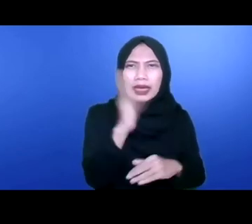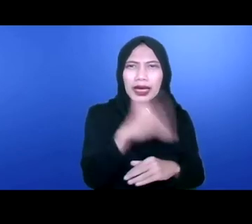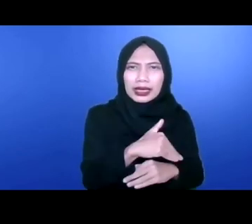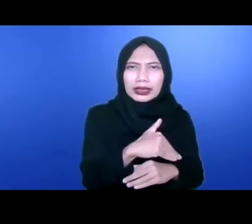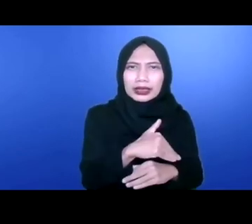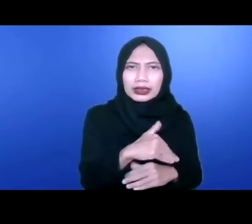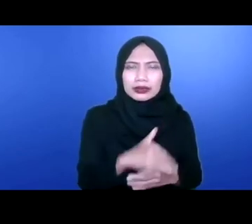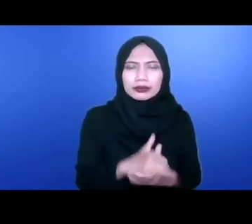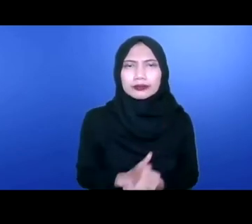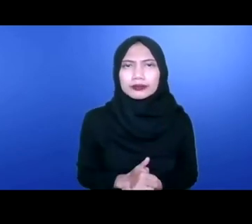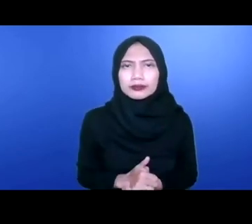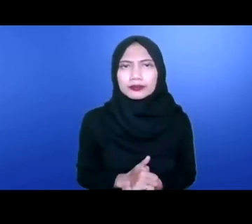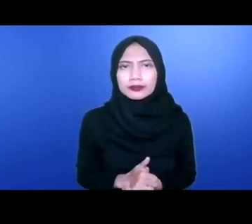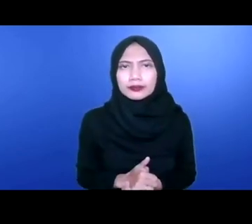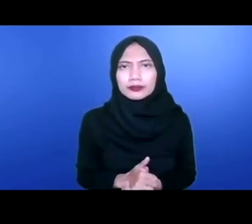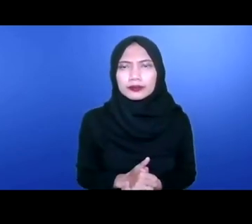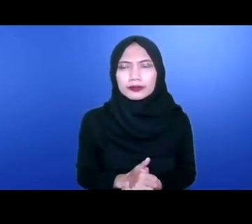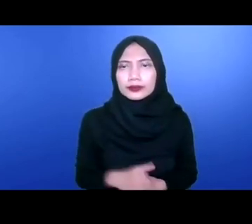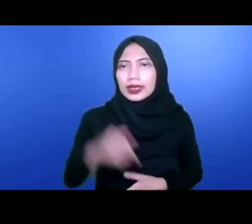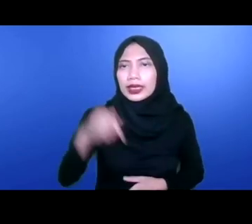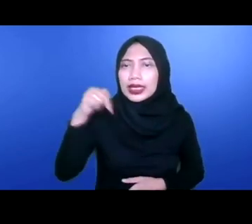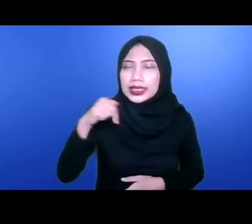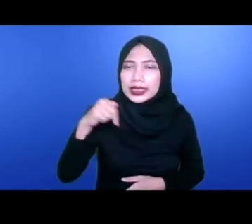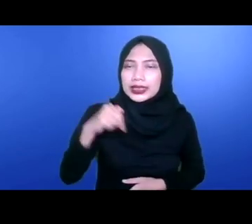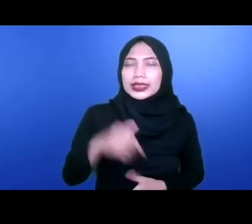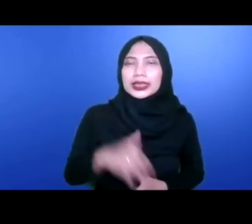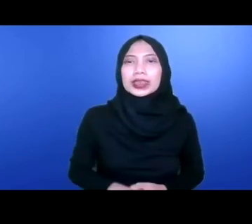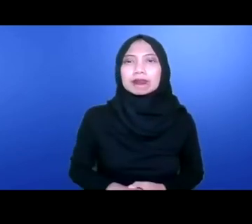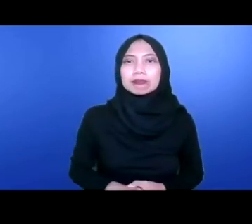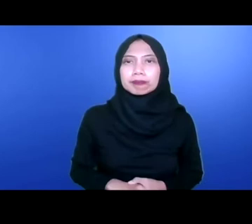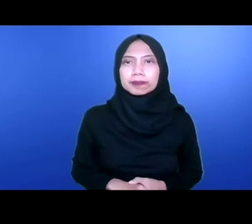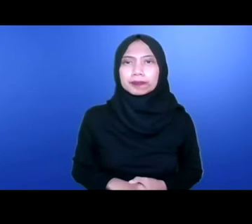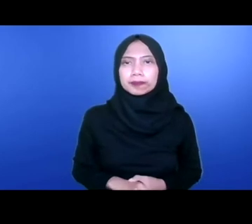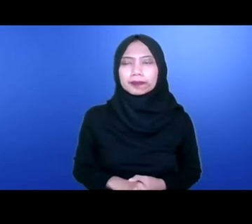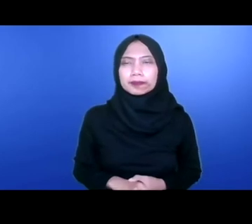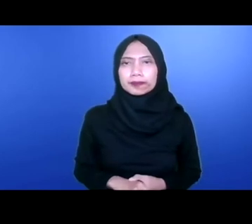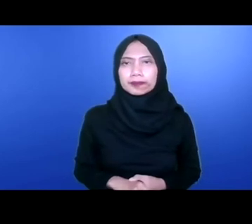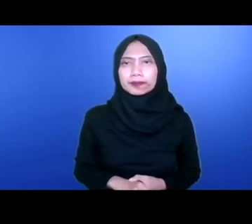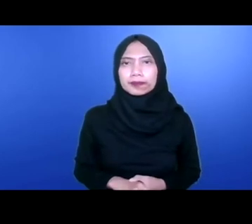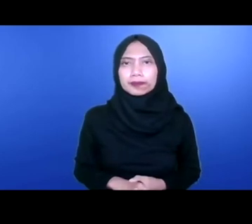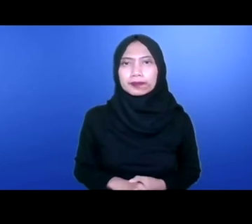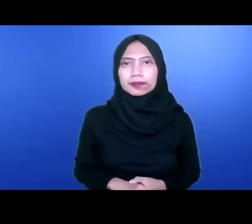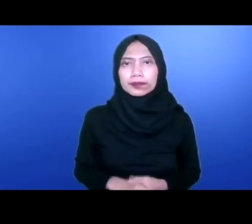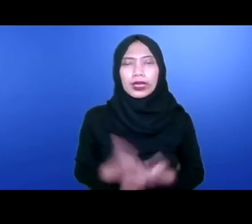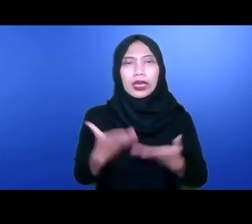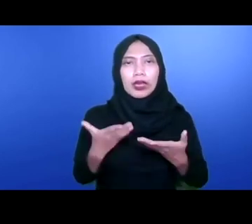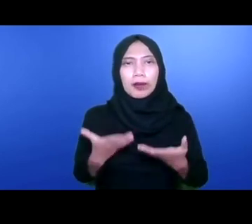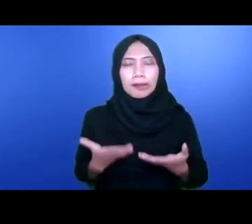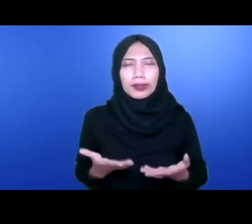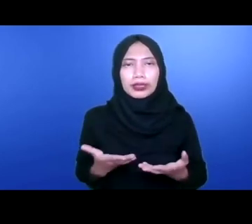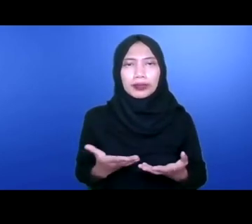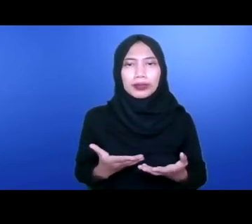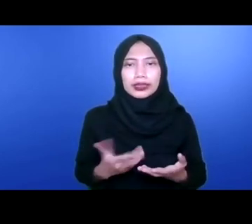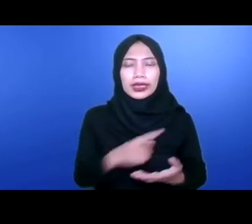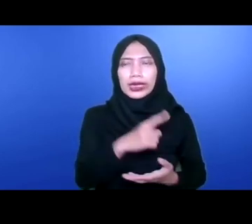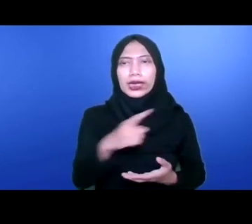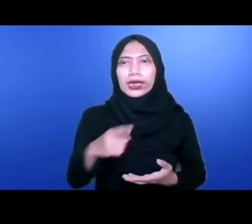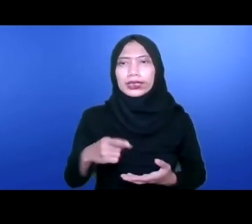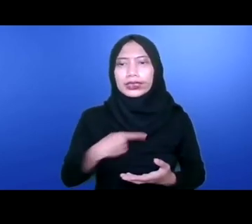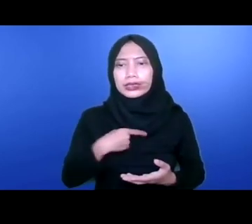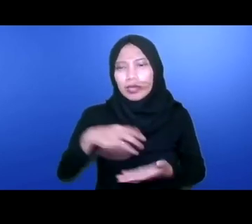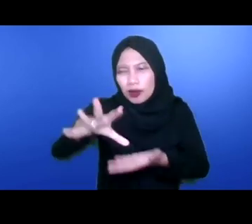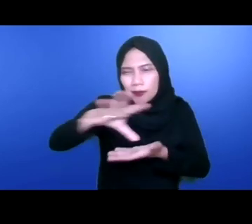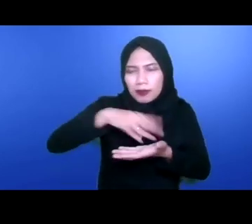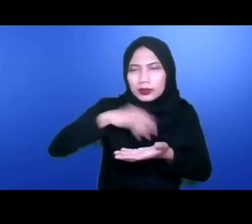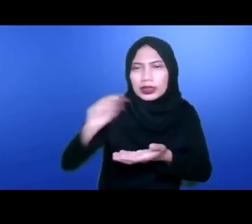Nah, inilah yang kita lakukan, bagaimana adopsi itu bisa cepat. working dengan industri, inovatif,